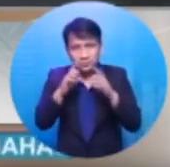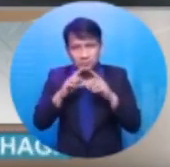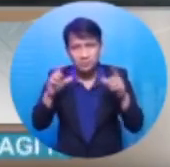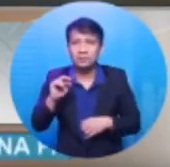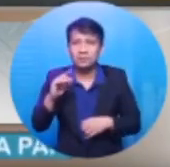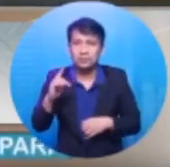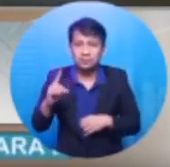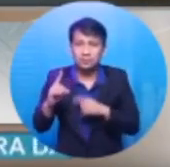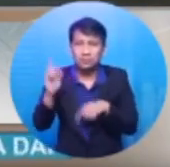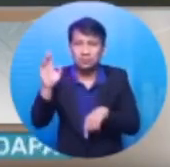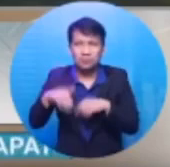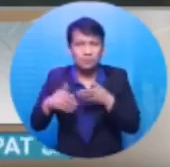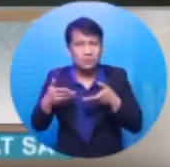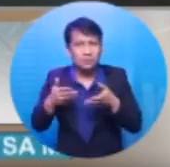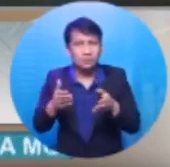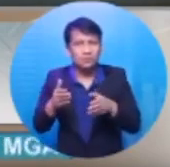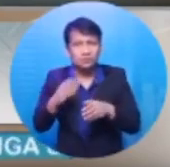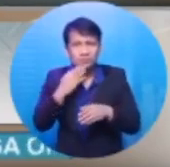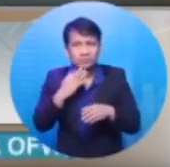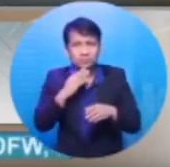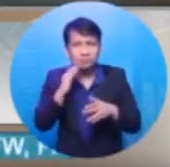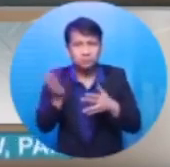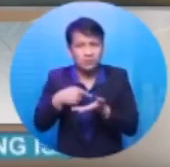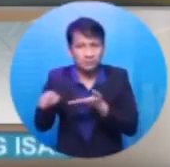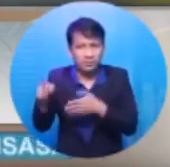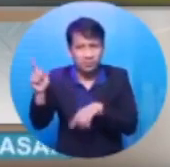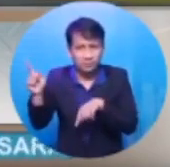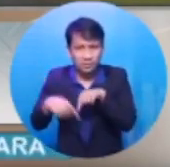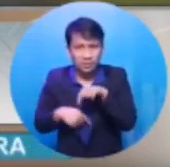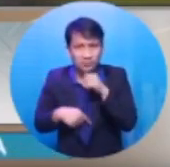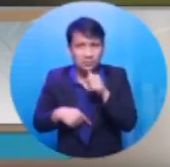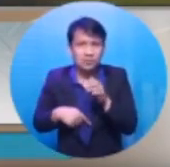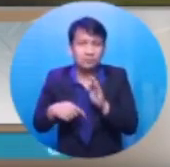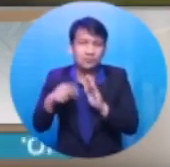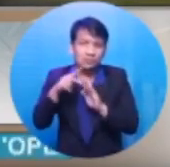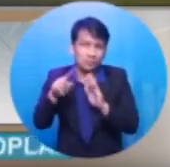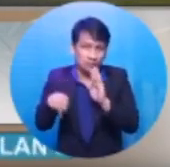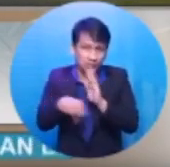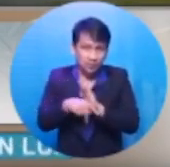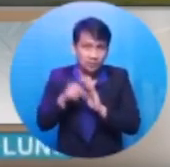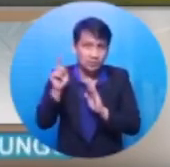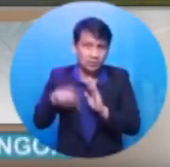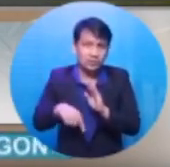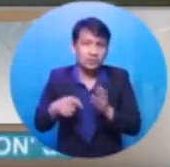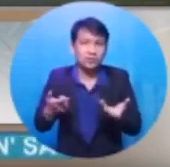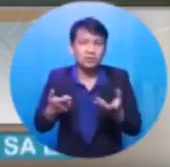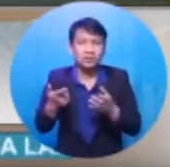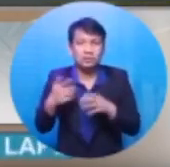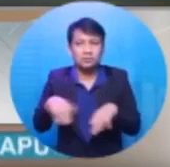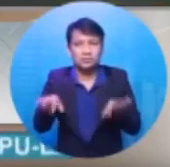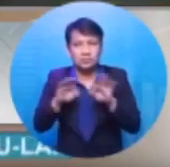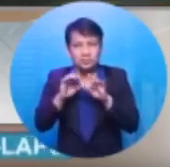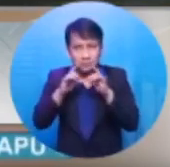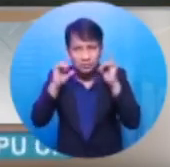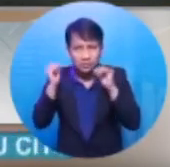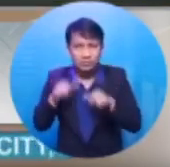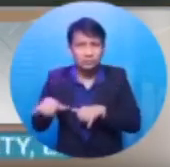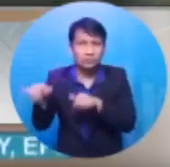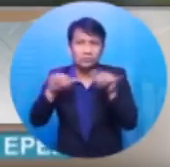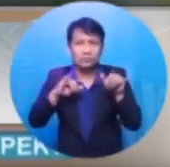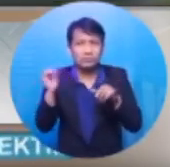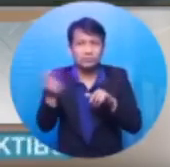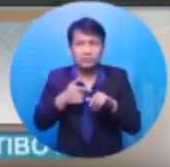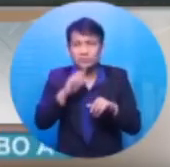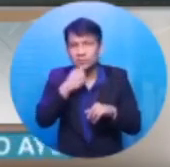pulis ang tanod. Bakit hindi po yung pakasuhan o pamultahan po? May patakaran naman talaga, may batas tayo, dapat naka-face mask. Opo. Sampulan nyo sa lahat na matatanda na